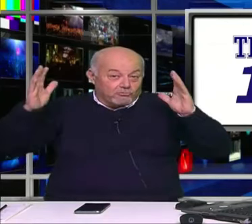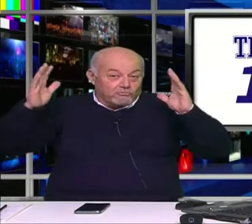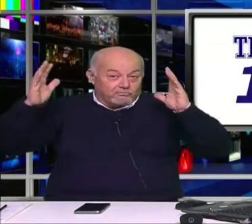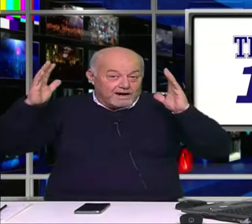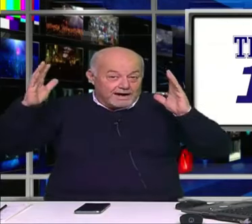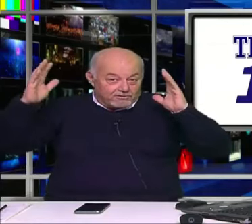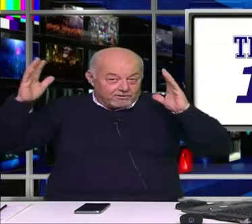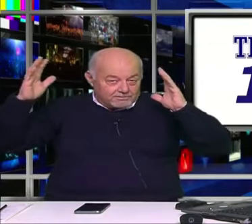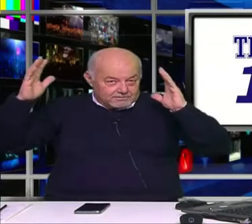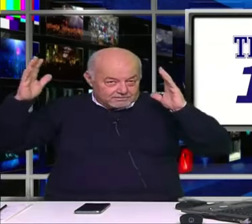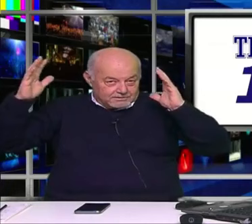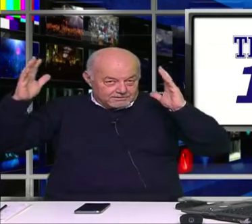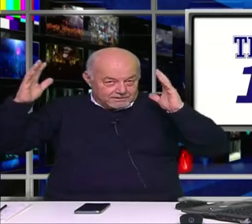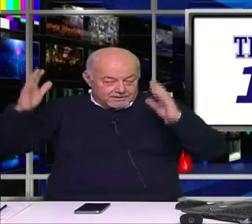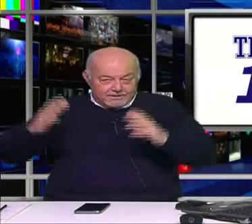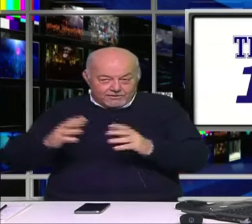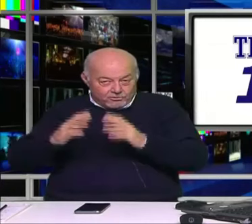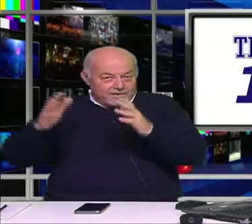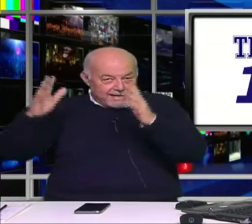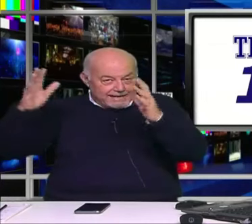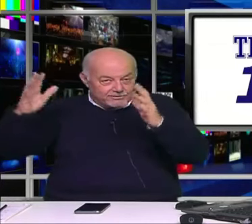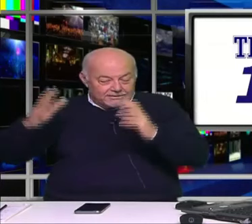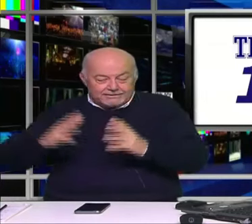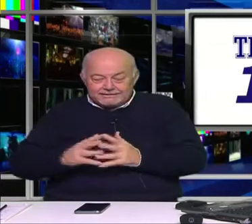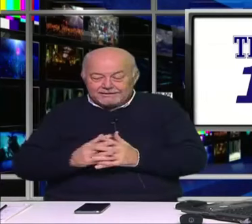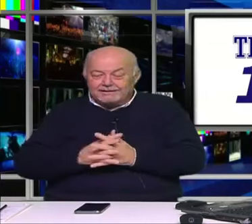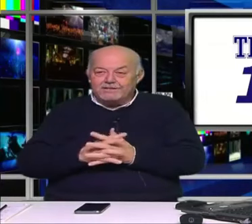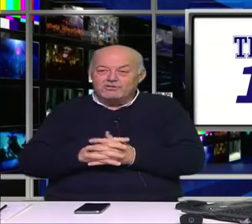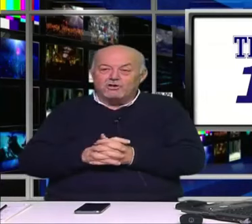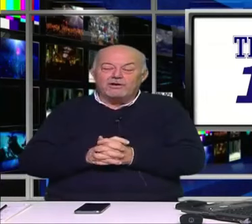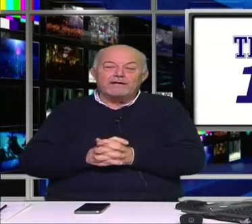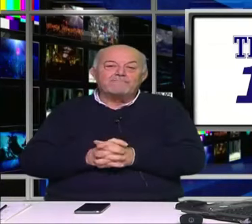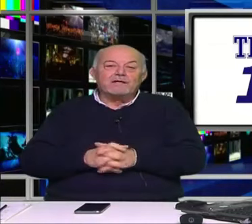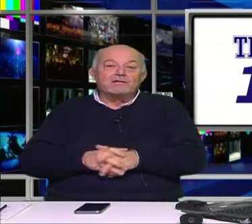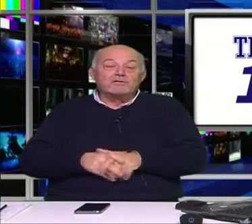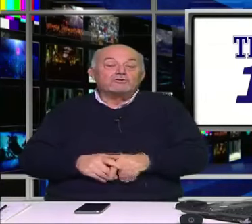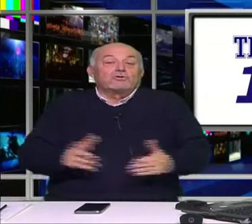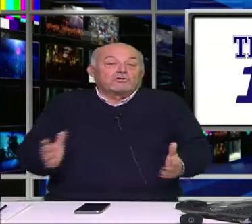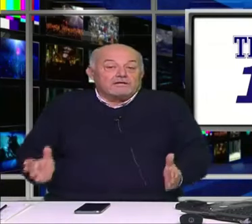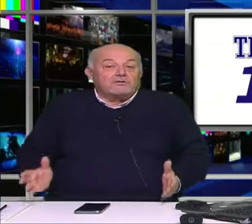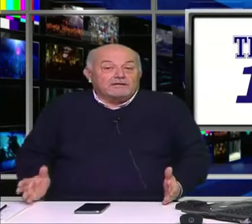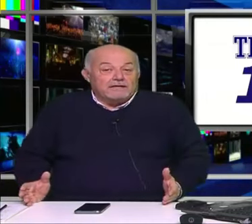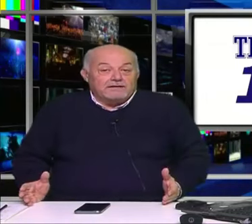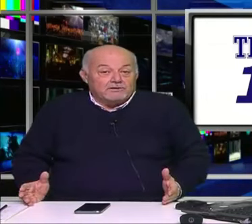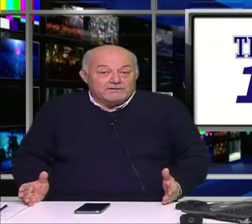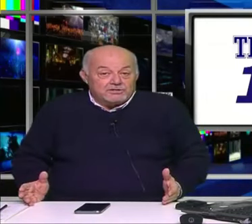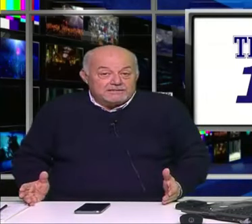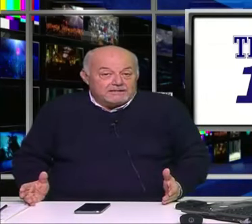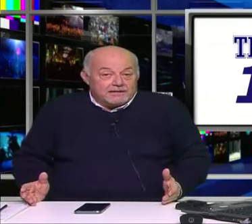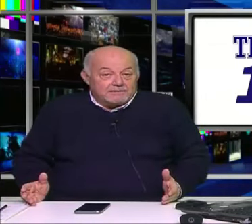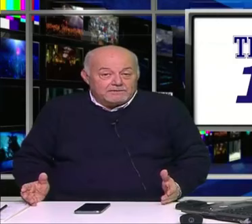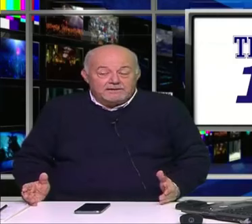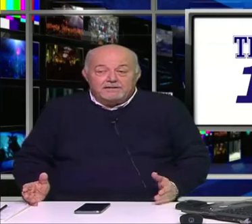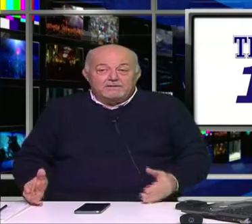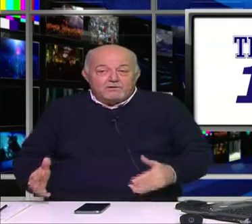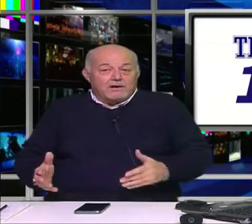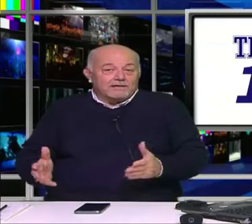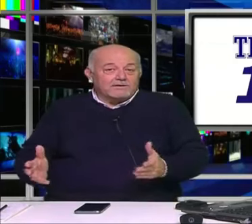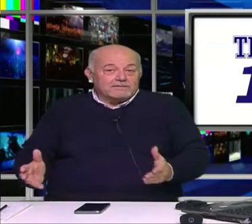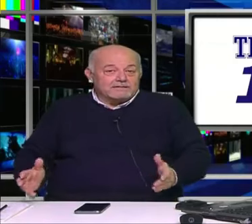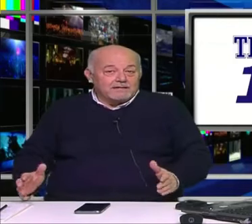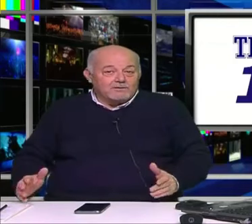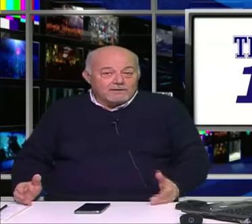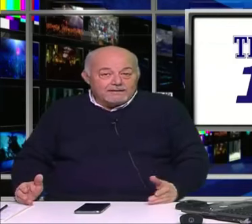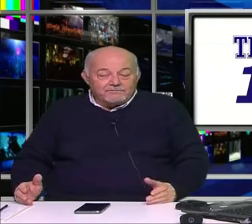Totò Cuffaro, non nominato dalla regione, sono direttore tecnico dell'agenzia, quindi ho